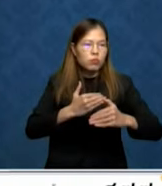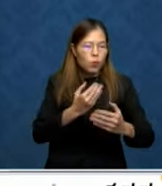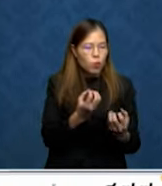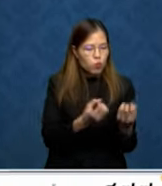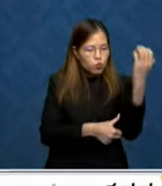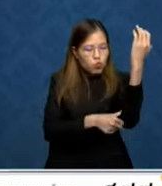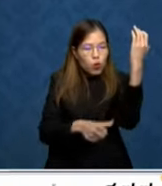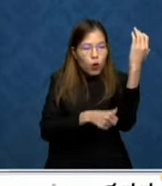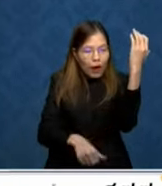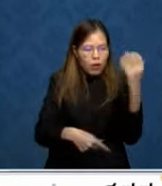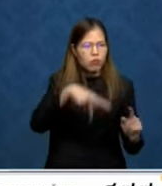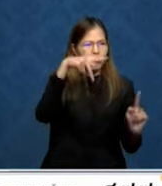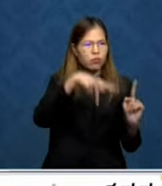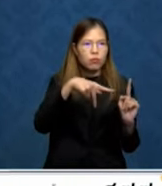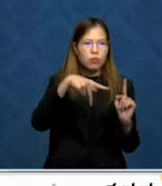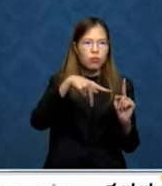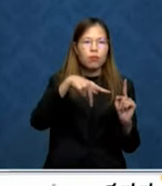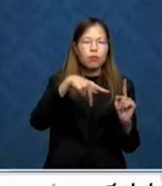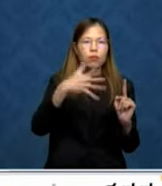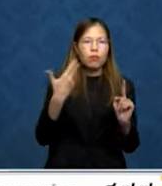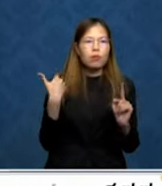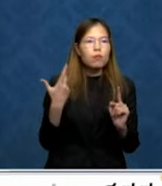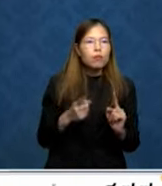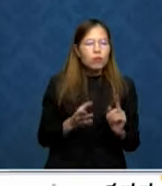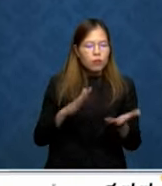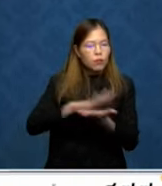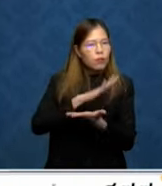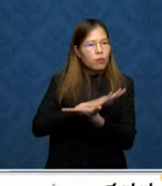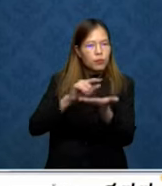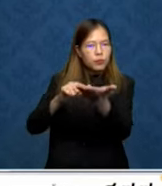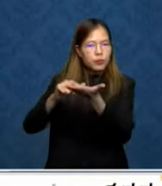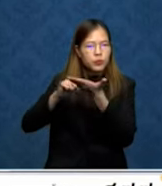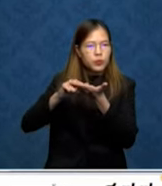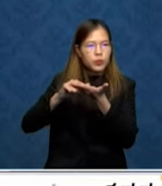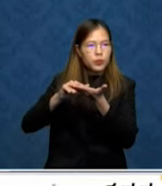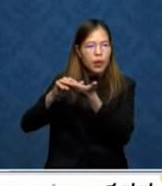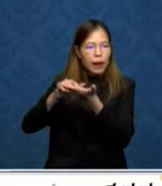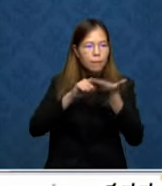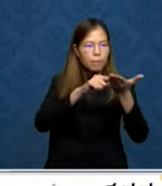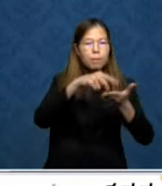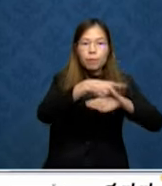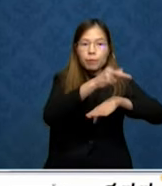ไร่ละ 1,000 ซึ่งผมจะนำเอกสารฉบับนี้ส่งให้ท่านประธานผ่าน